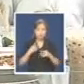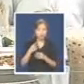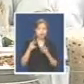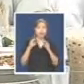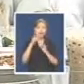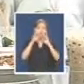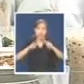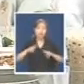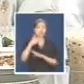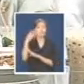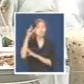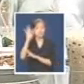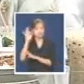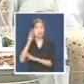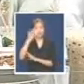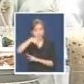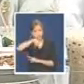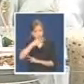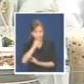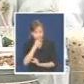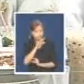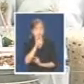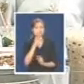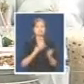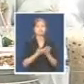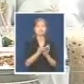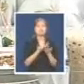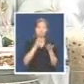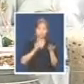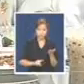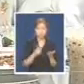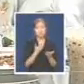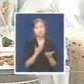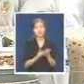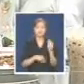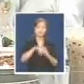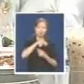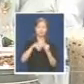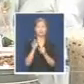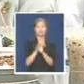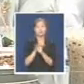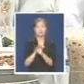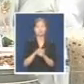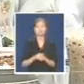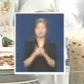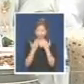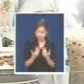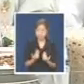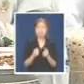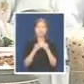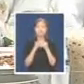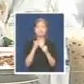เวลานี้ก็จะให้อาจารย์ที่อยู่ได้มีความเป็นธรรมก็เรากำลังเร่งเพิ่มรายได้ให้เขา